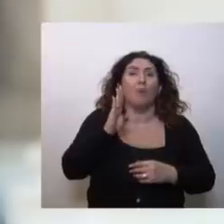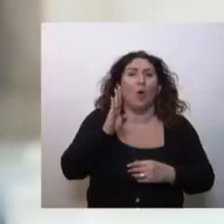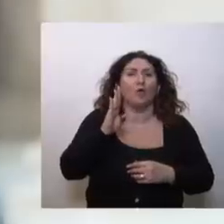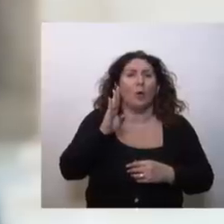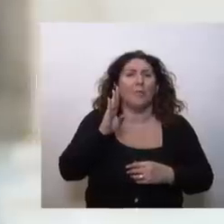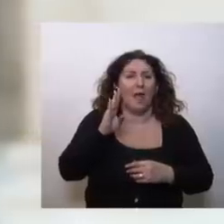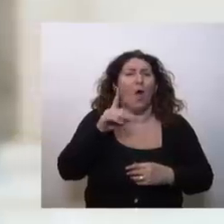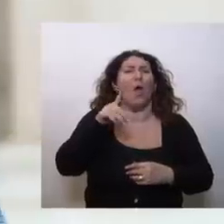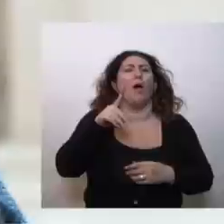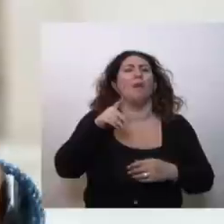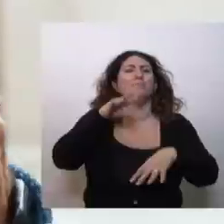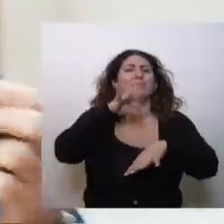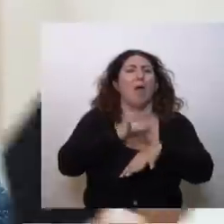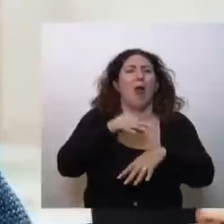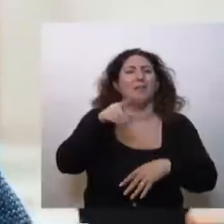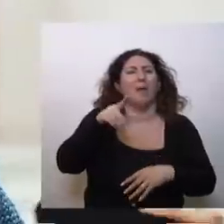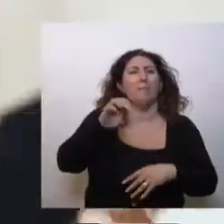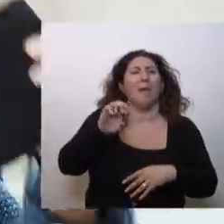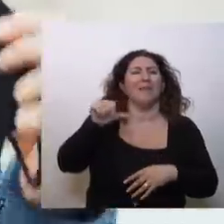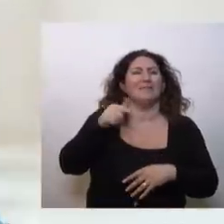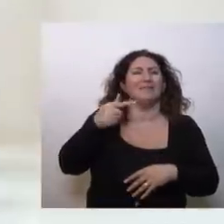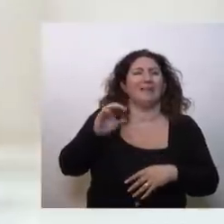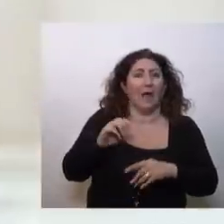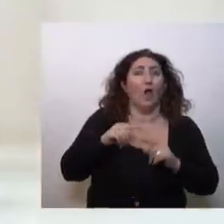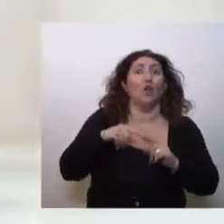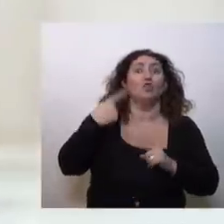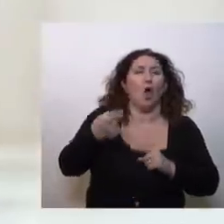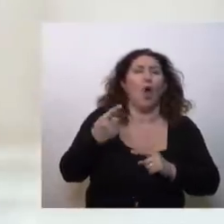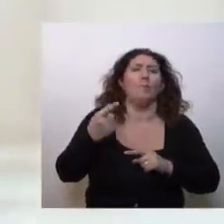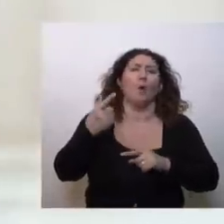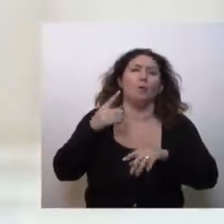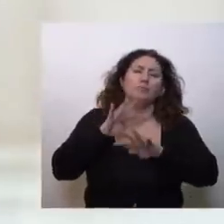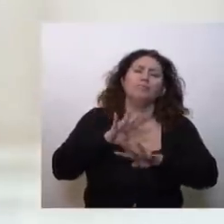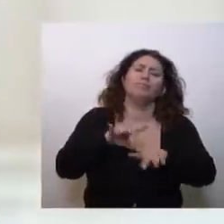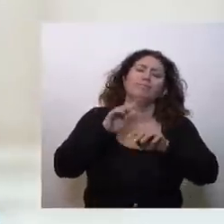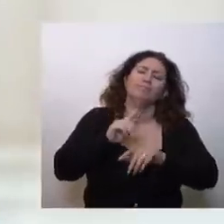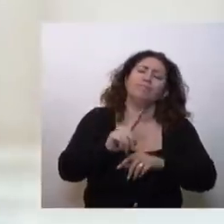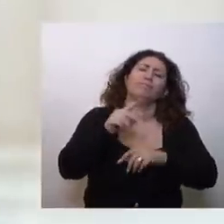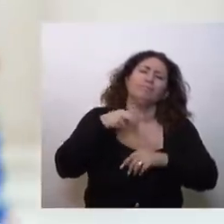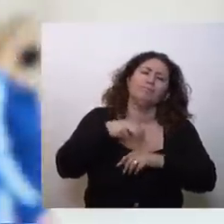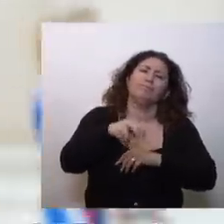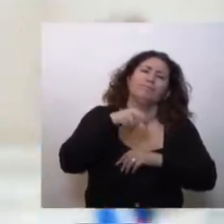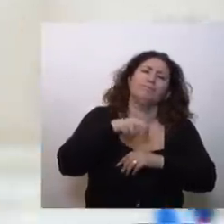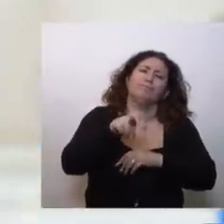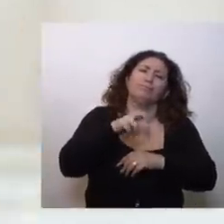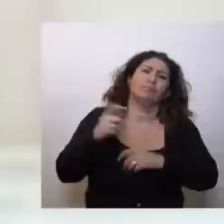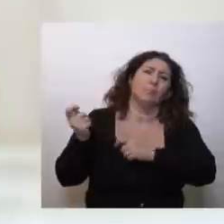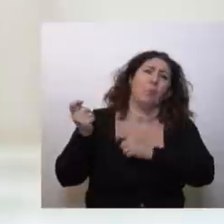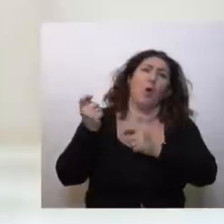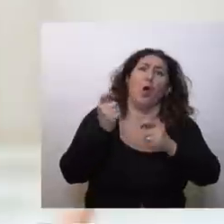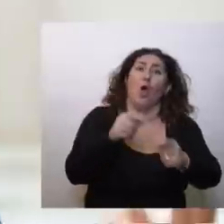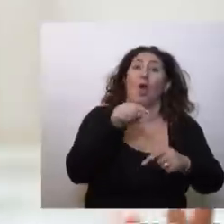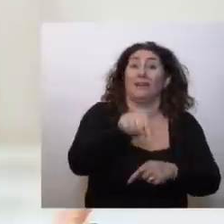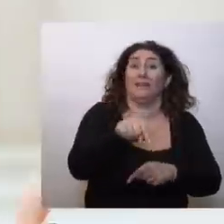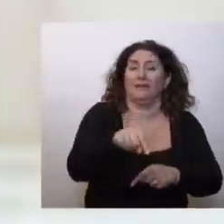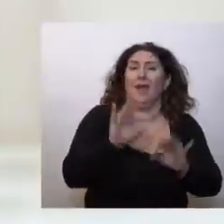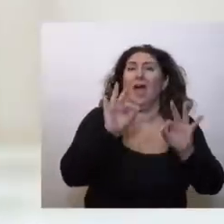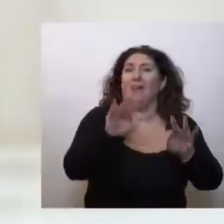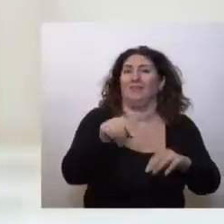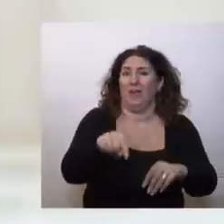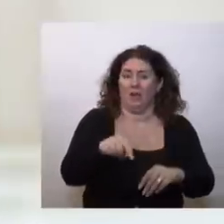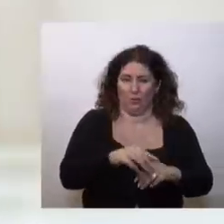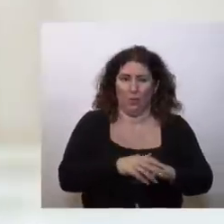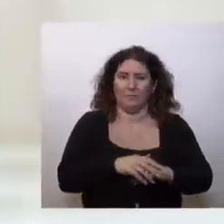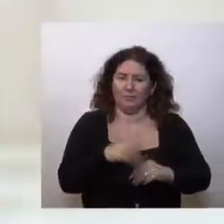qui incontriamo un esperto, un grande testimone che ci introdurrà al senso profondo di quello che stiamo